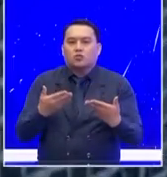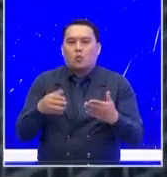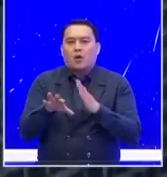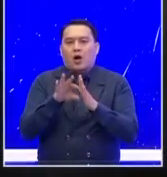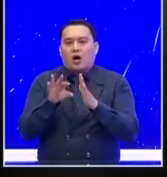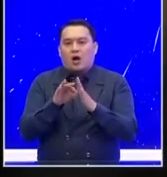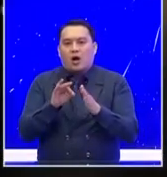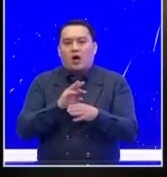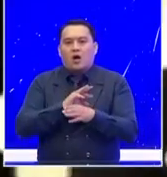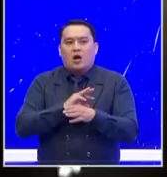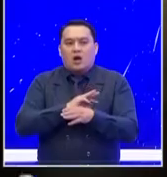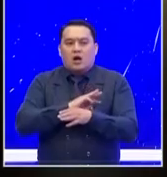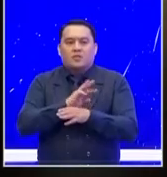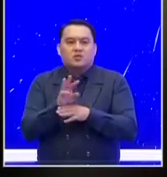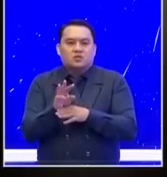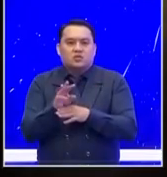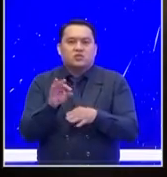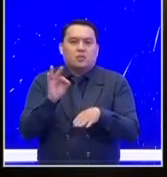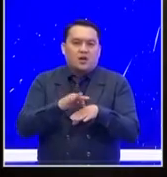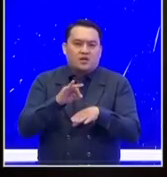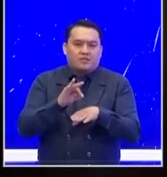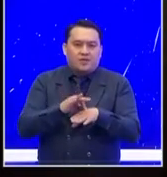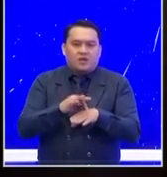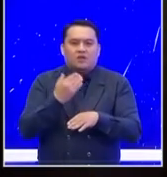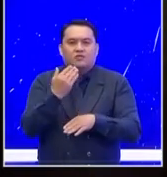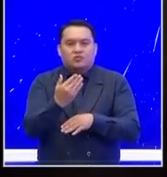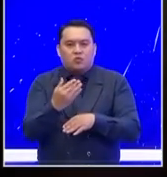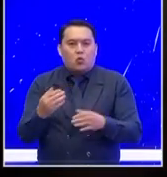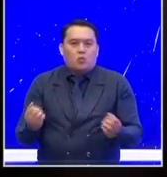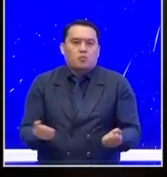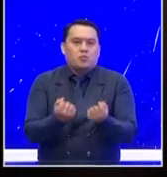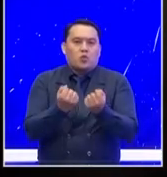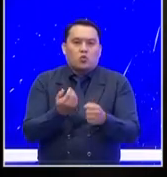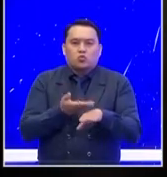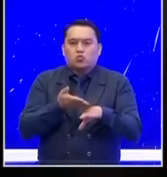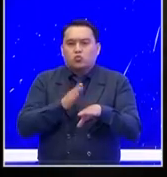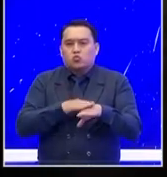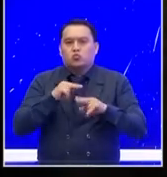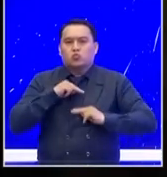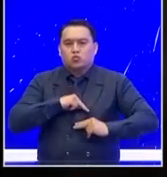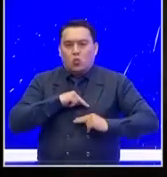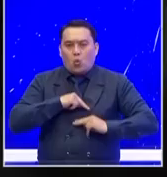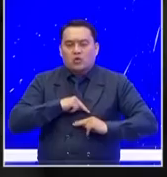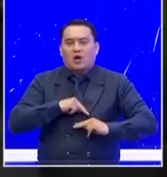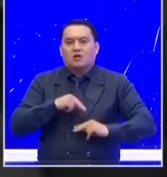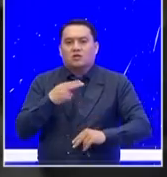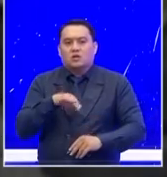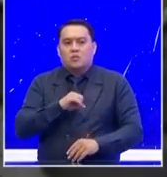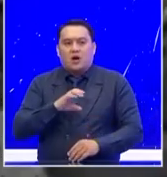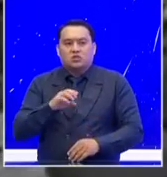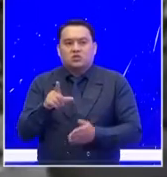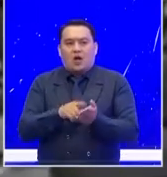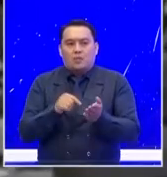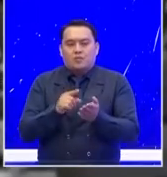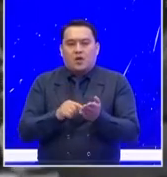подборку кадров из охваченных пандемией стран и городов, показан нелегкий труд врачей, а также сам Димаш,